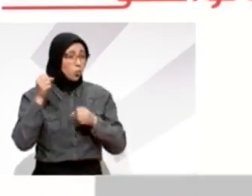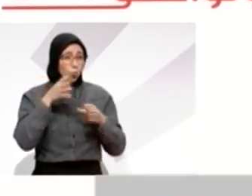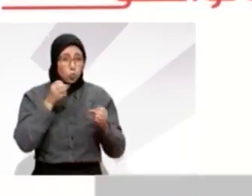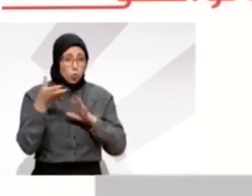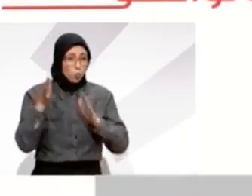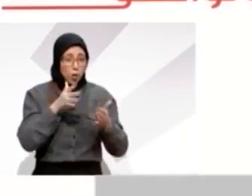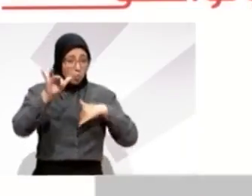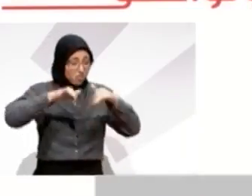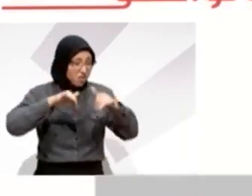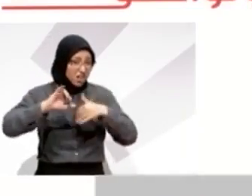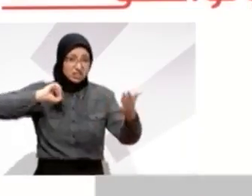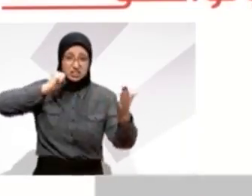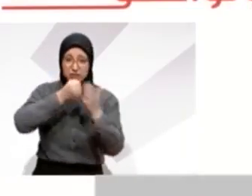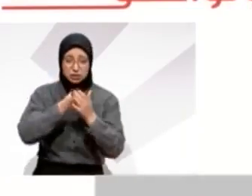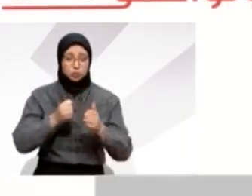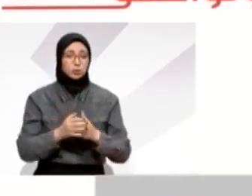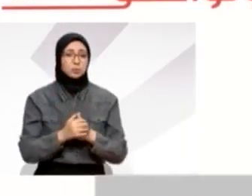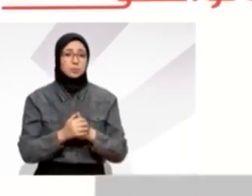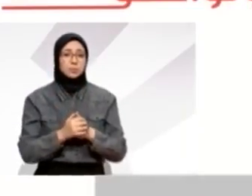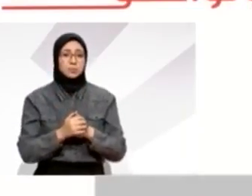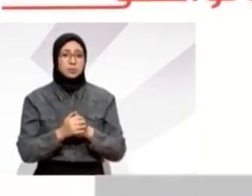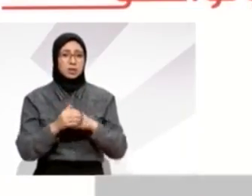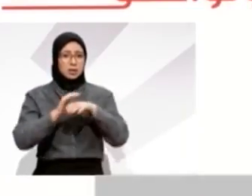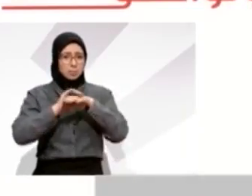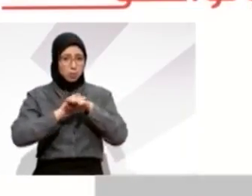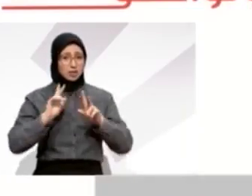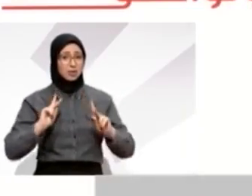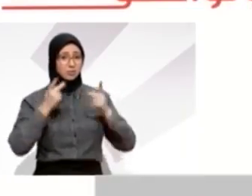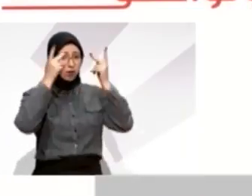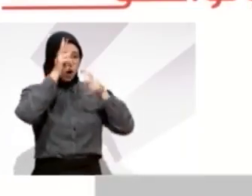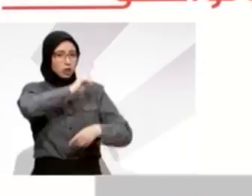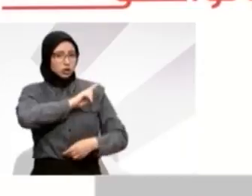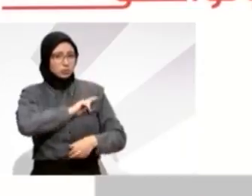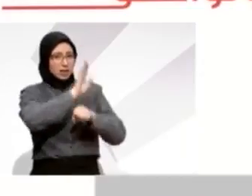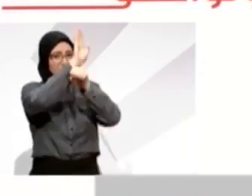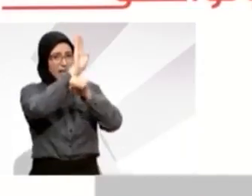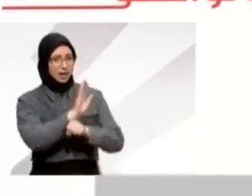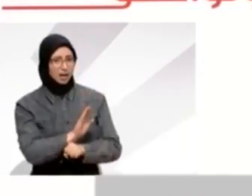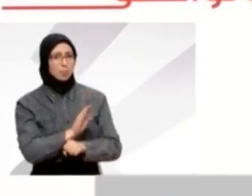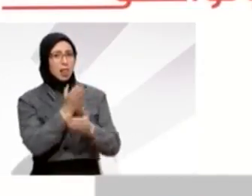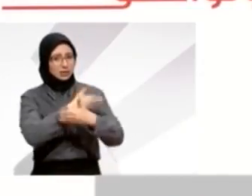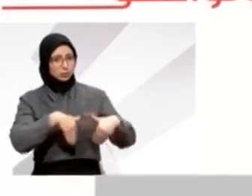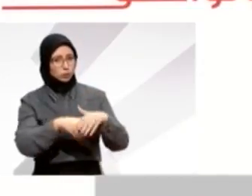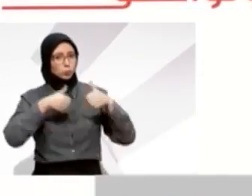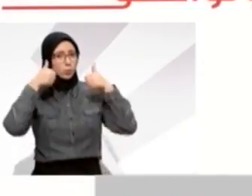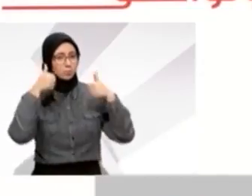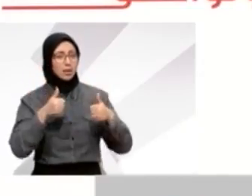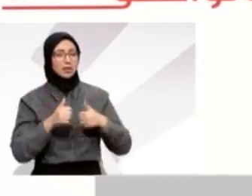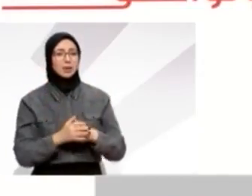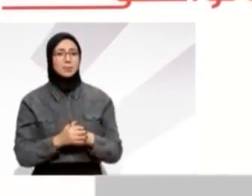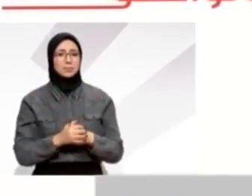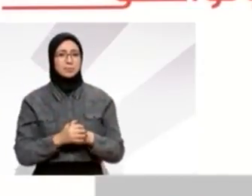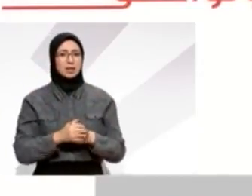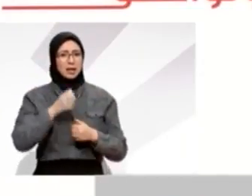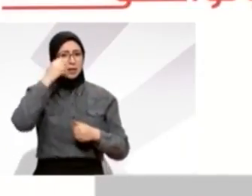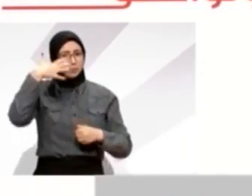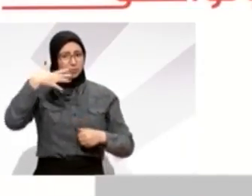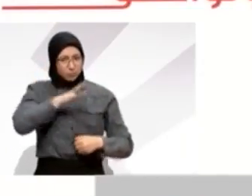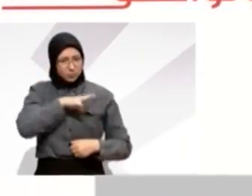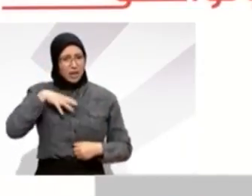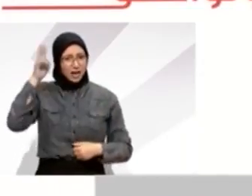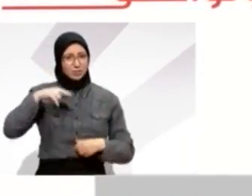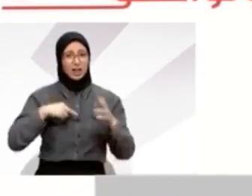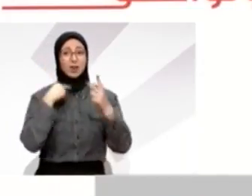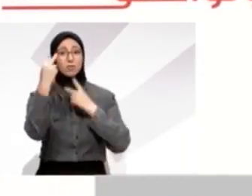اه نحكي وعلى ال المفروض ان الحياه الاجتماعيه ظروف عايش جديده اه صوتوا